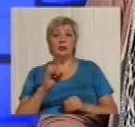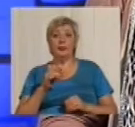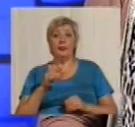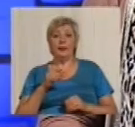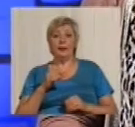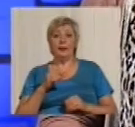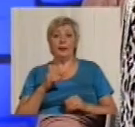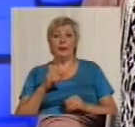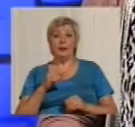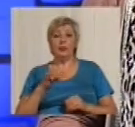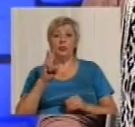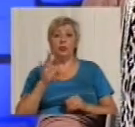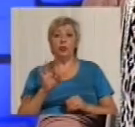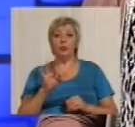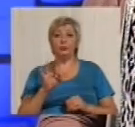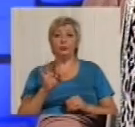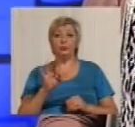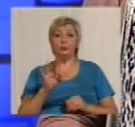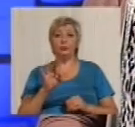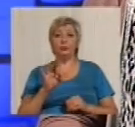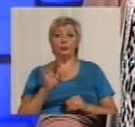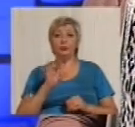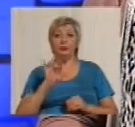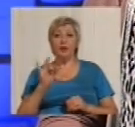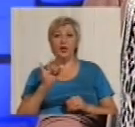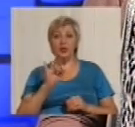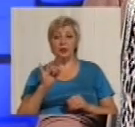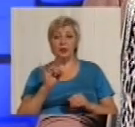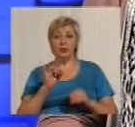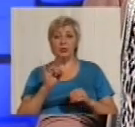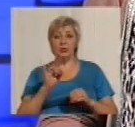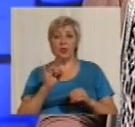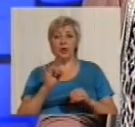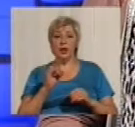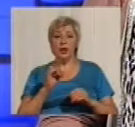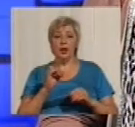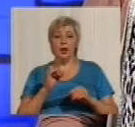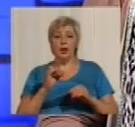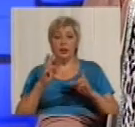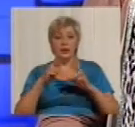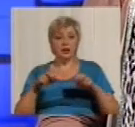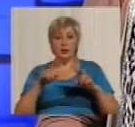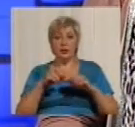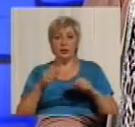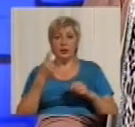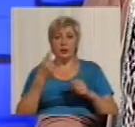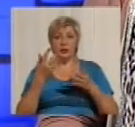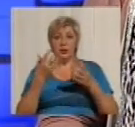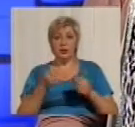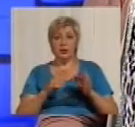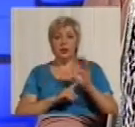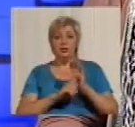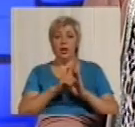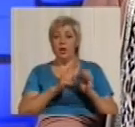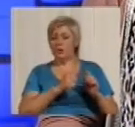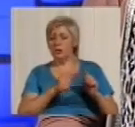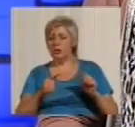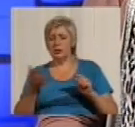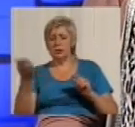понимаю, но история-то, она же не разберется за один день, это началось в 2009, а сейчас 18, прошло 9